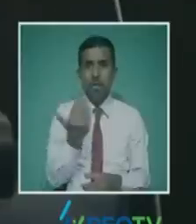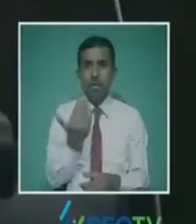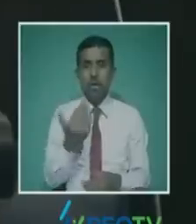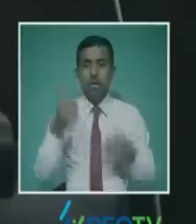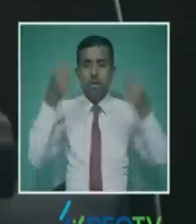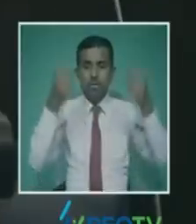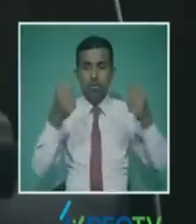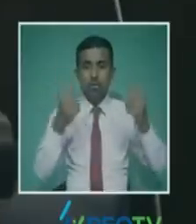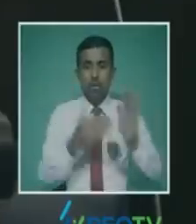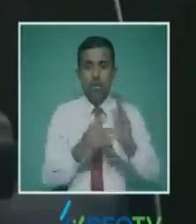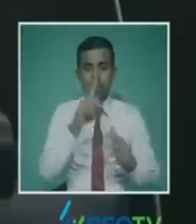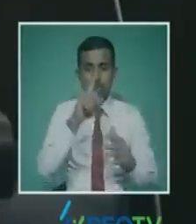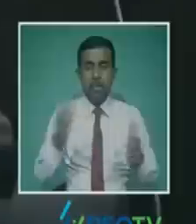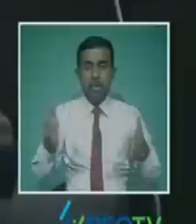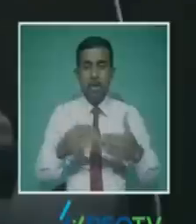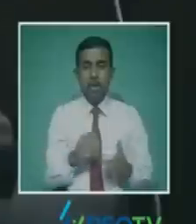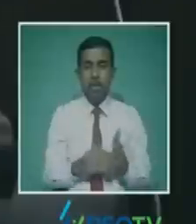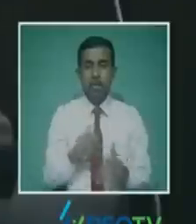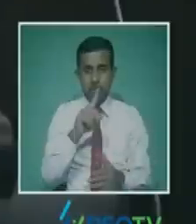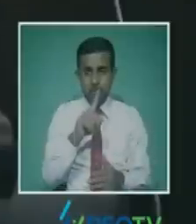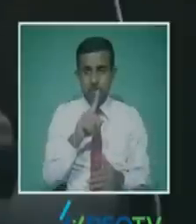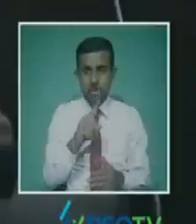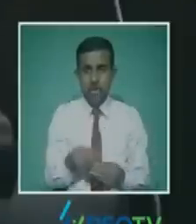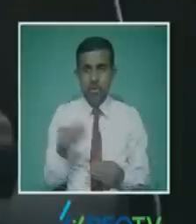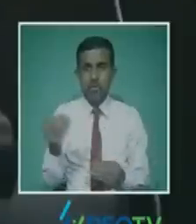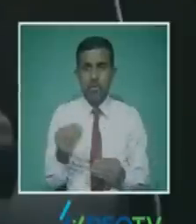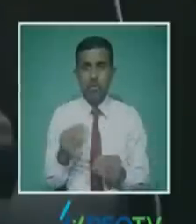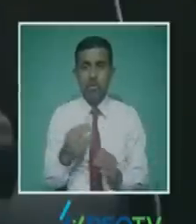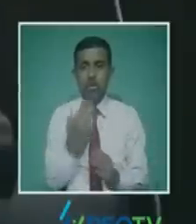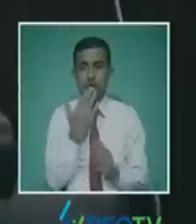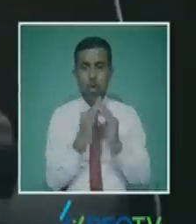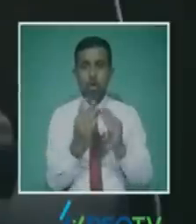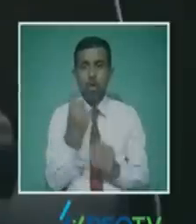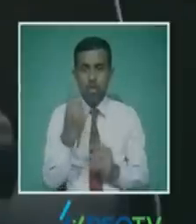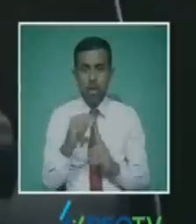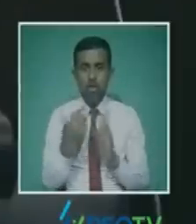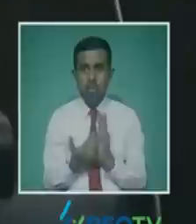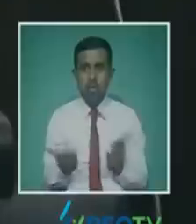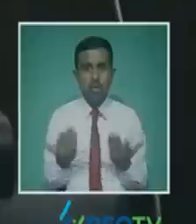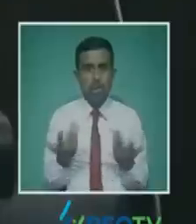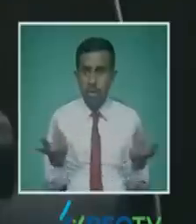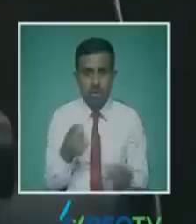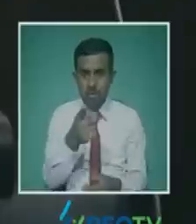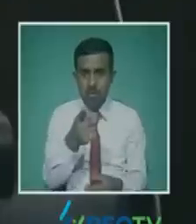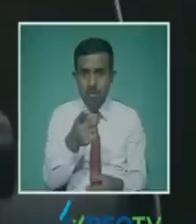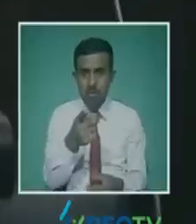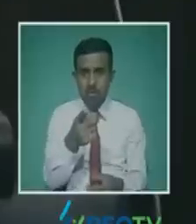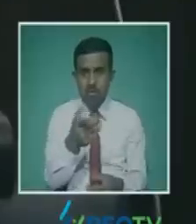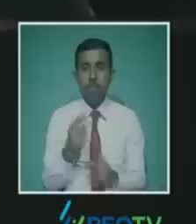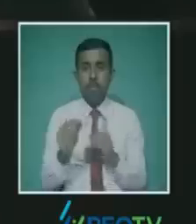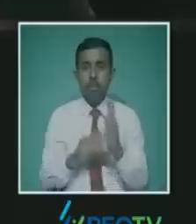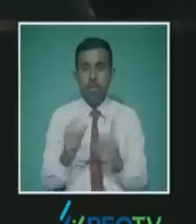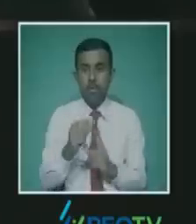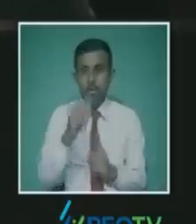බෝඩ් එකට මිලියනයයි, ගේට්ටුවට මිලියනයයි දුන්න ජාතික පාසල් 1000ක වැඩසටහන ක්‍රියාත්මක වුණේ නැද්ද අධ්‍යාපන අමාත්‍යාංශ තමුන්නාසලගේ